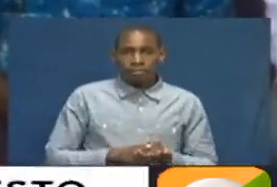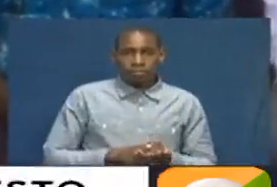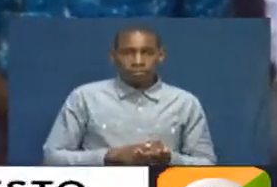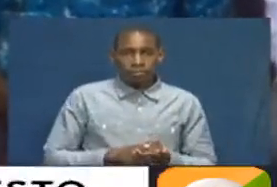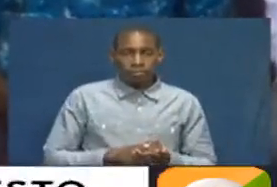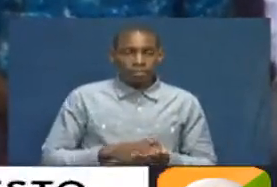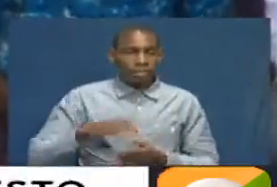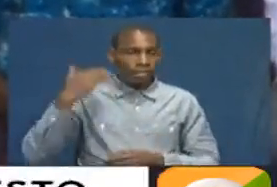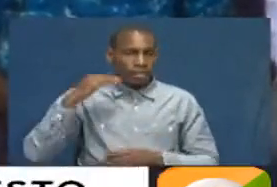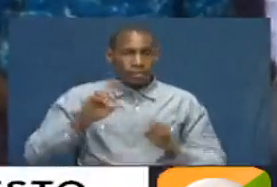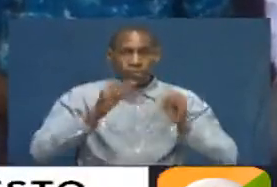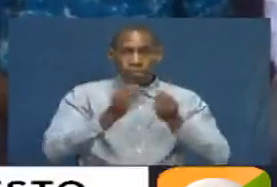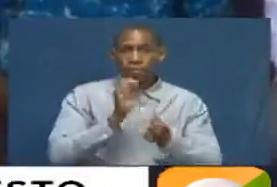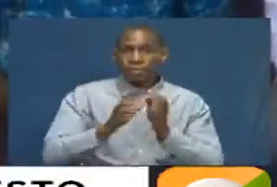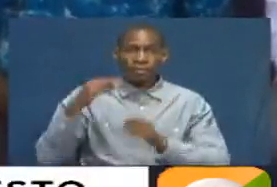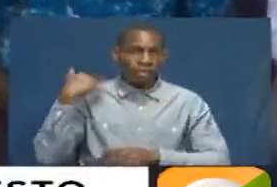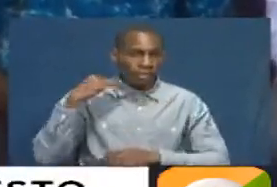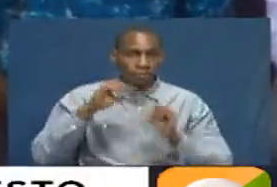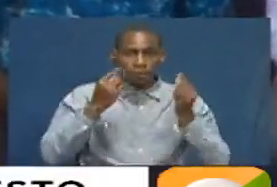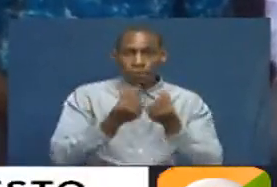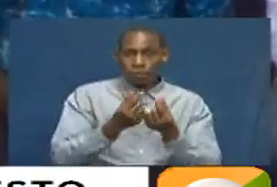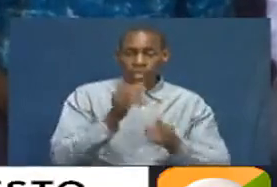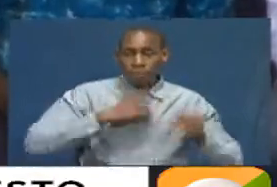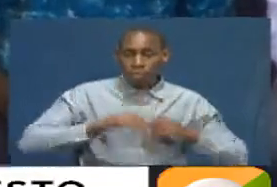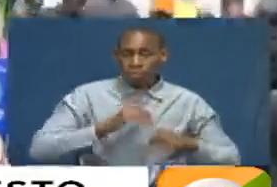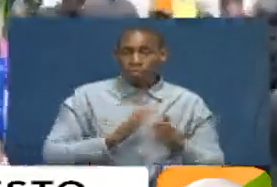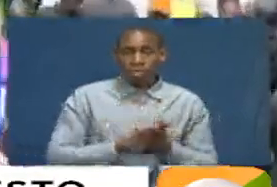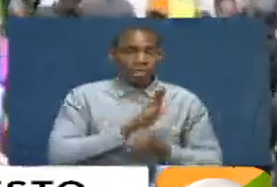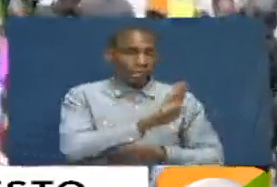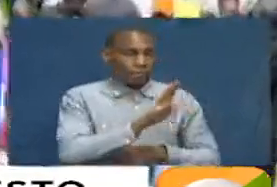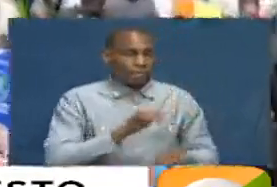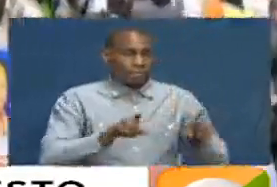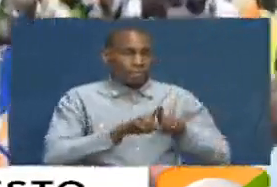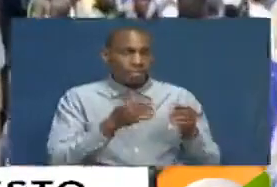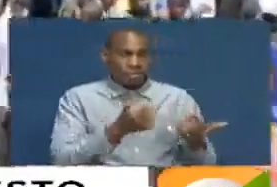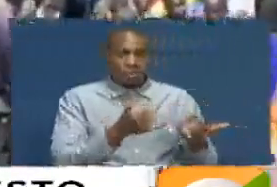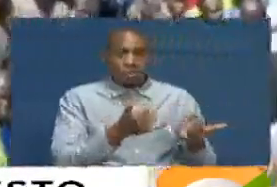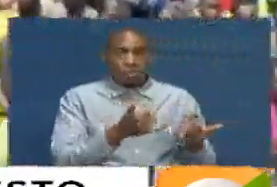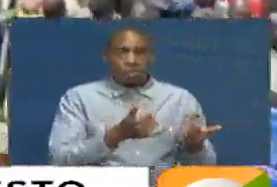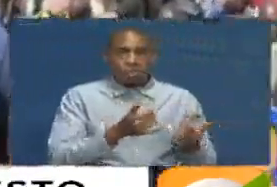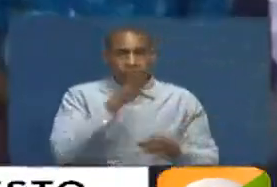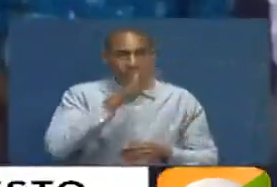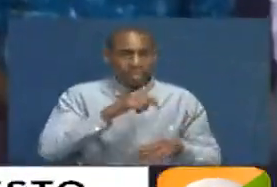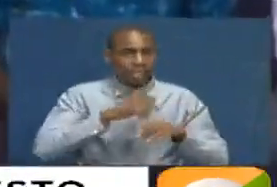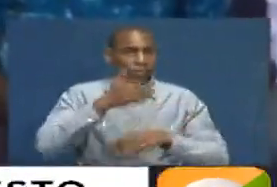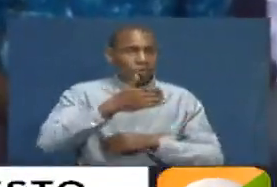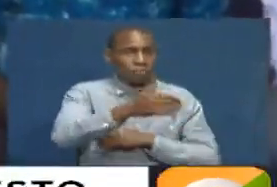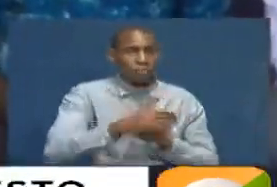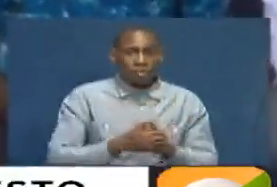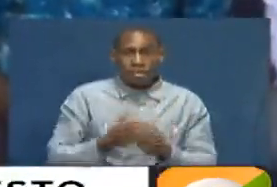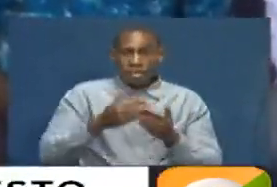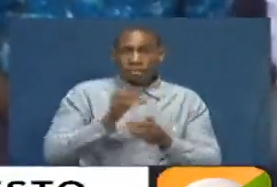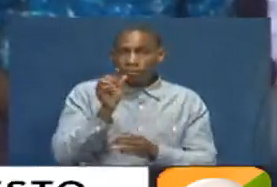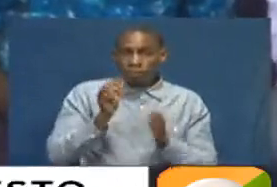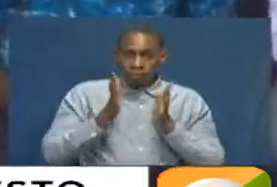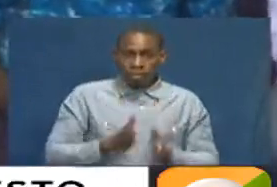enterprise. Kama kuna criminal enterprise on corruption, ni hawa ambao wanandanganya kila wakati. Kabla mtu